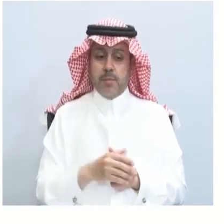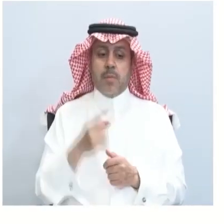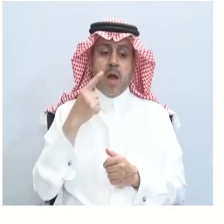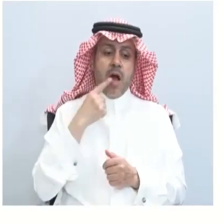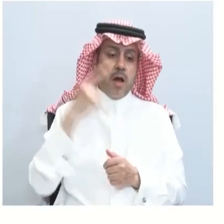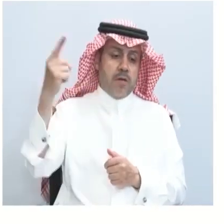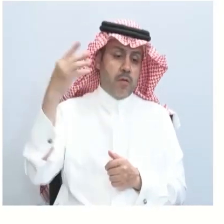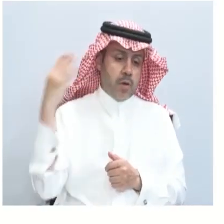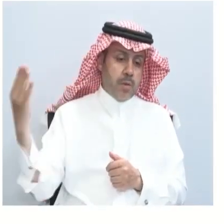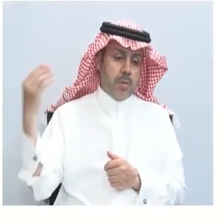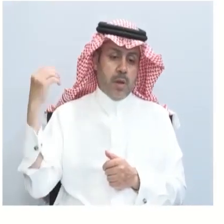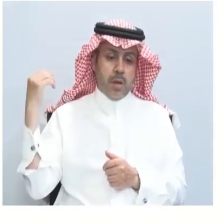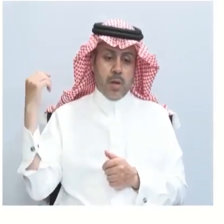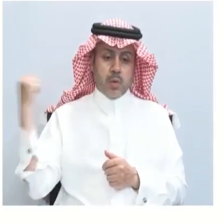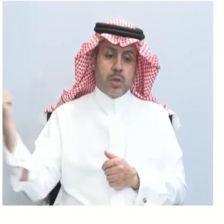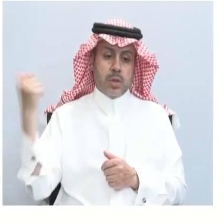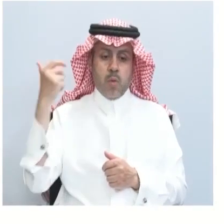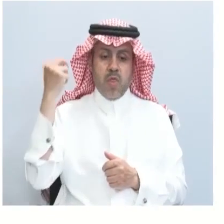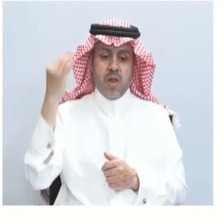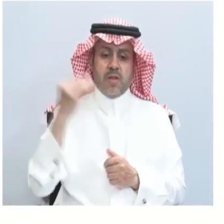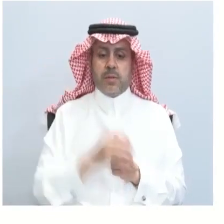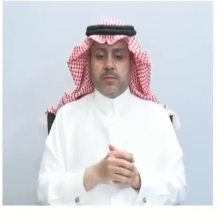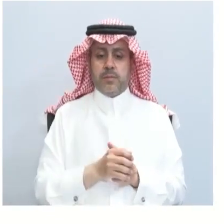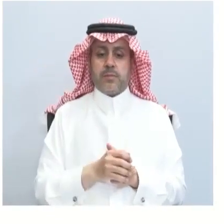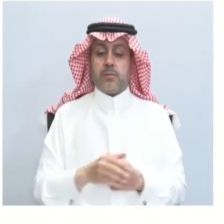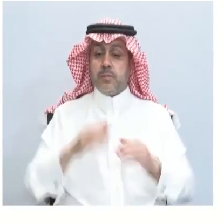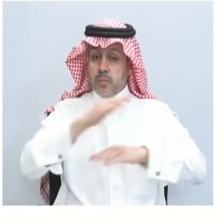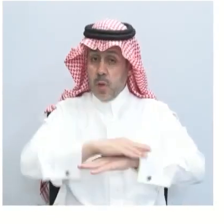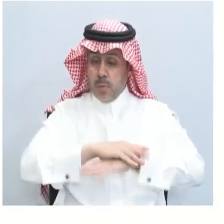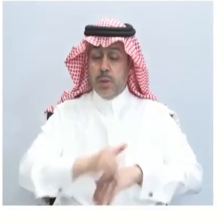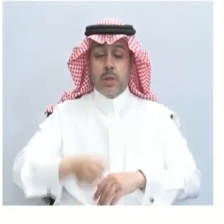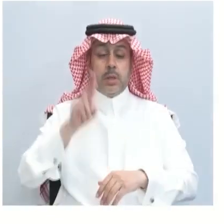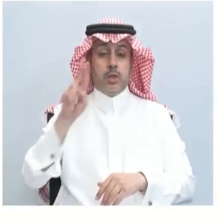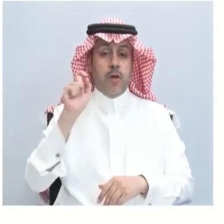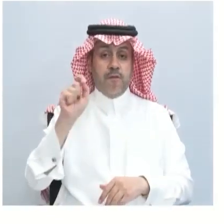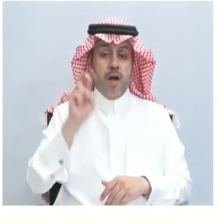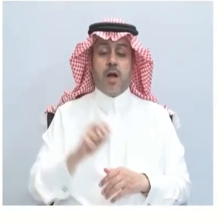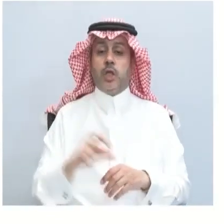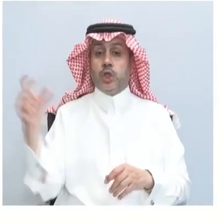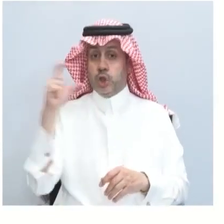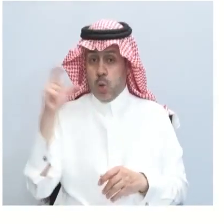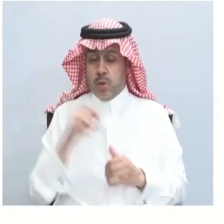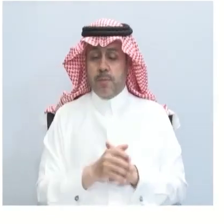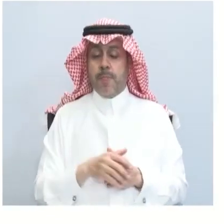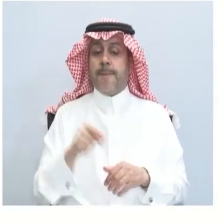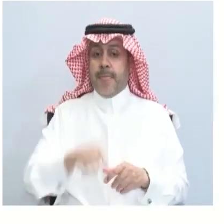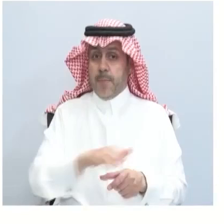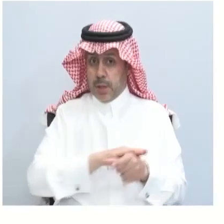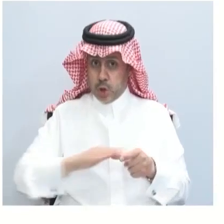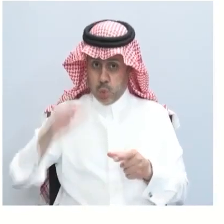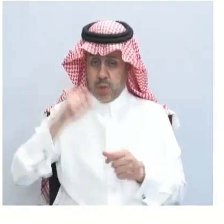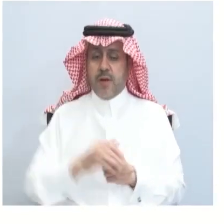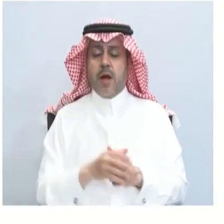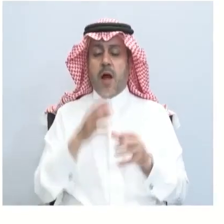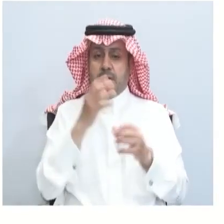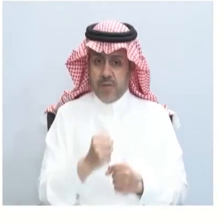على م قرت الشريعه الاسلاميه والانظمه والاتفاقيات الدوليه التي تكون المملكه طرفا فيها والتي